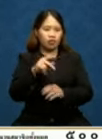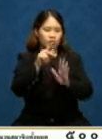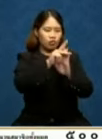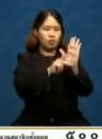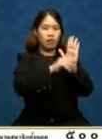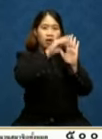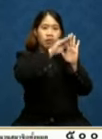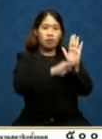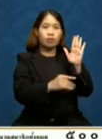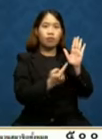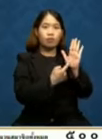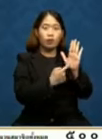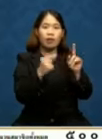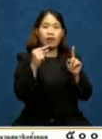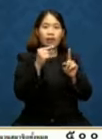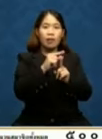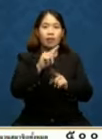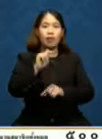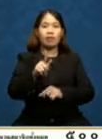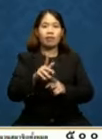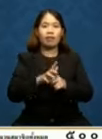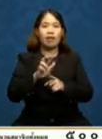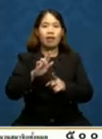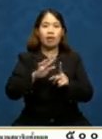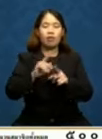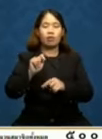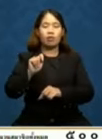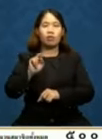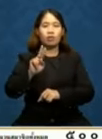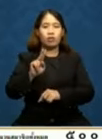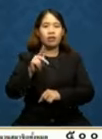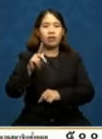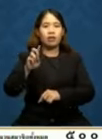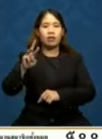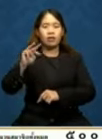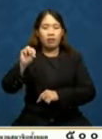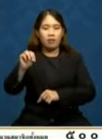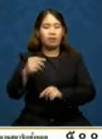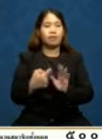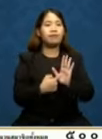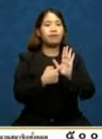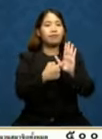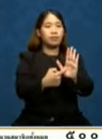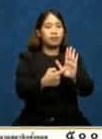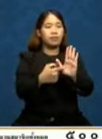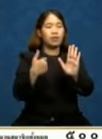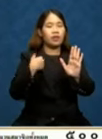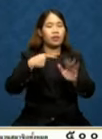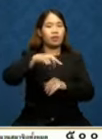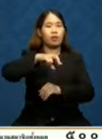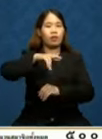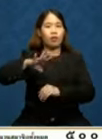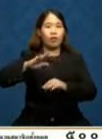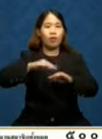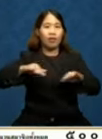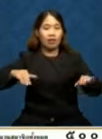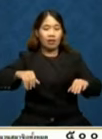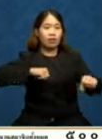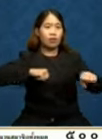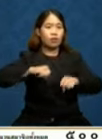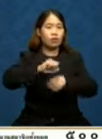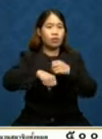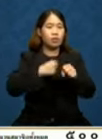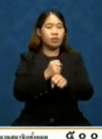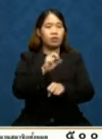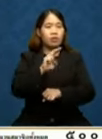ายเรื่องคำว่าทารุณกรรมผมยกตัวอย่างครับท่านประธานเรามีพระราชบัญญัติคุ้มครองเด็กและเยาวชน2546ครับผม